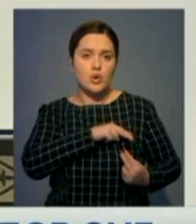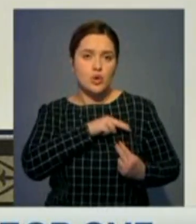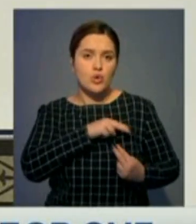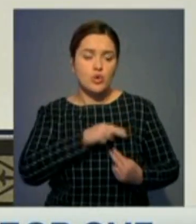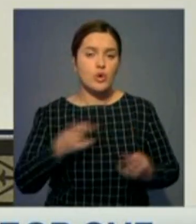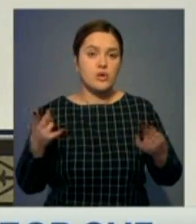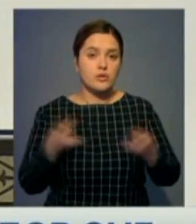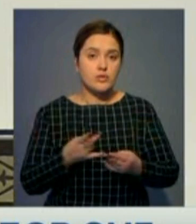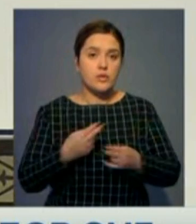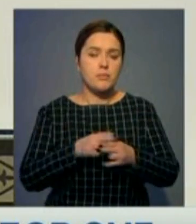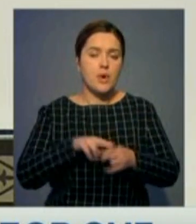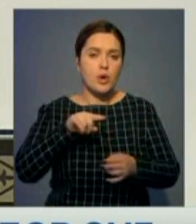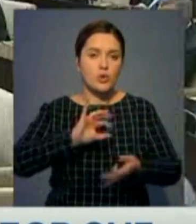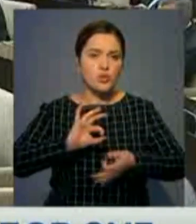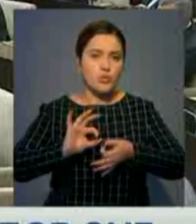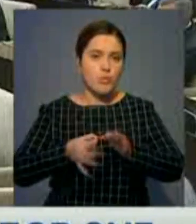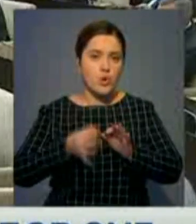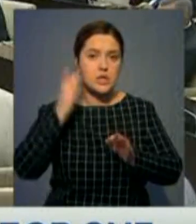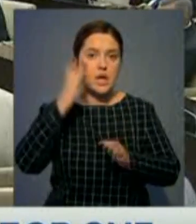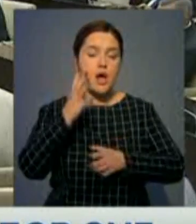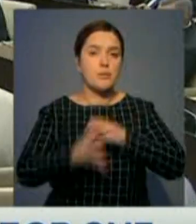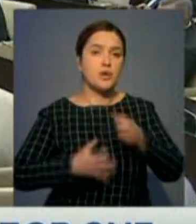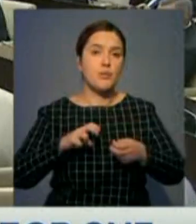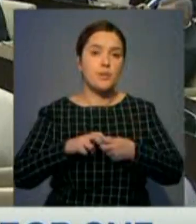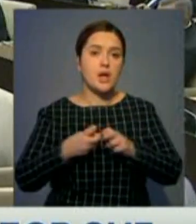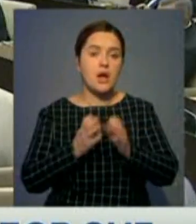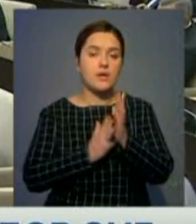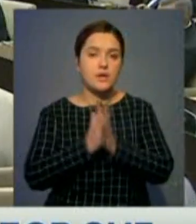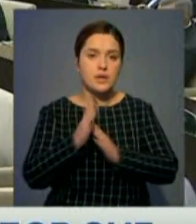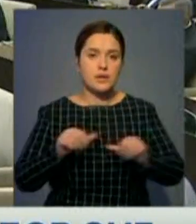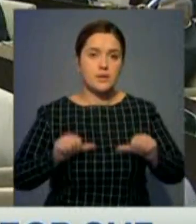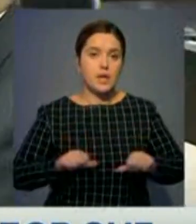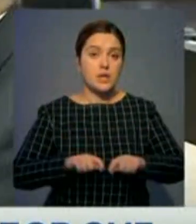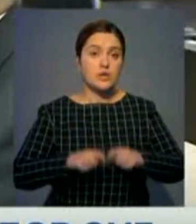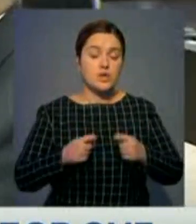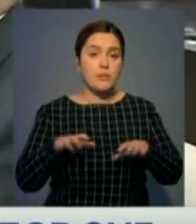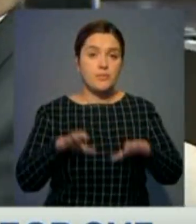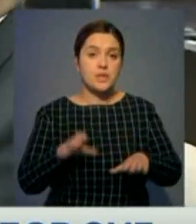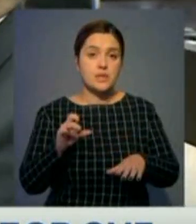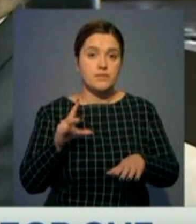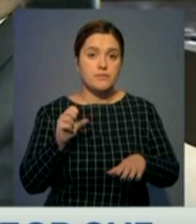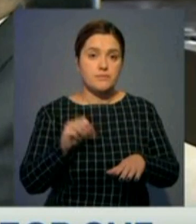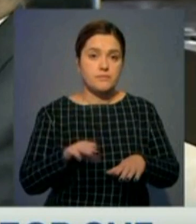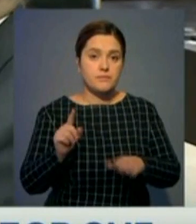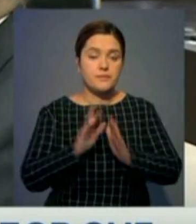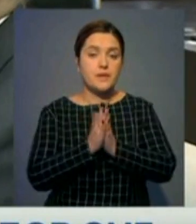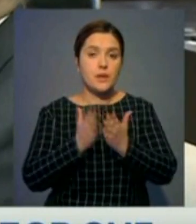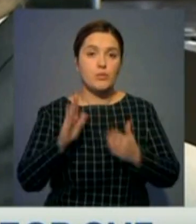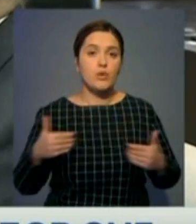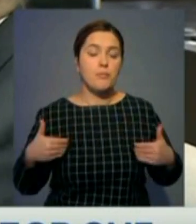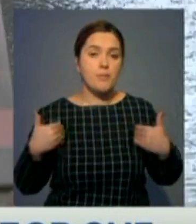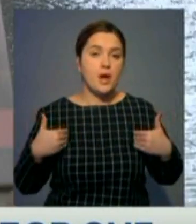актуален, поскольку содержит глубокое рассуждение о мировой проблеме роста правонарушений. Председатель Сената считает, что книга будет